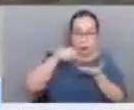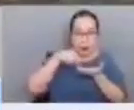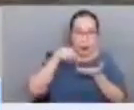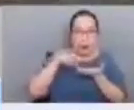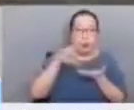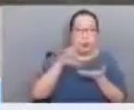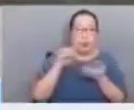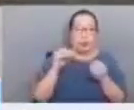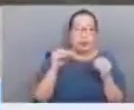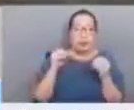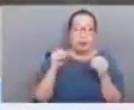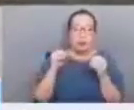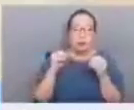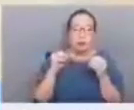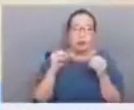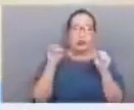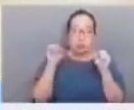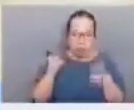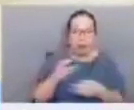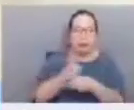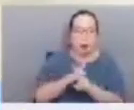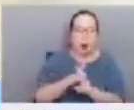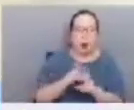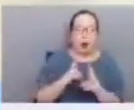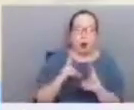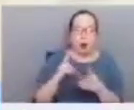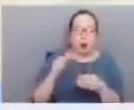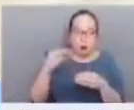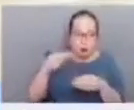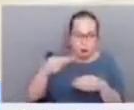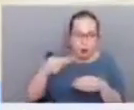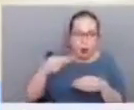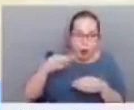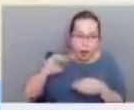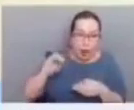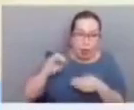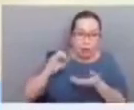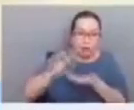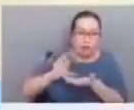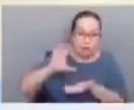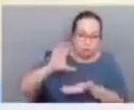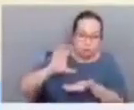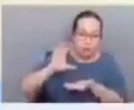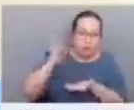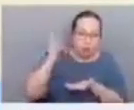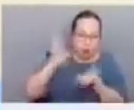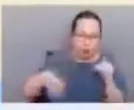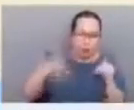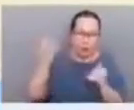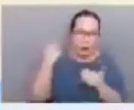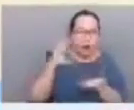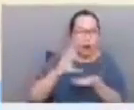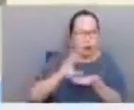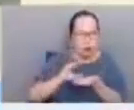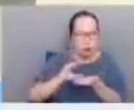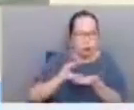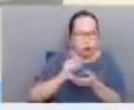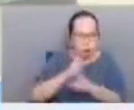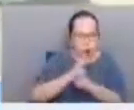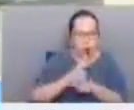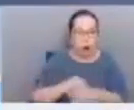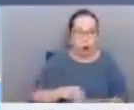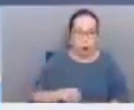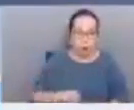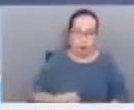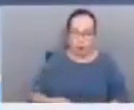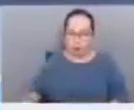nito, alam mo, yung Sec Rocky, kami sa GSIS, napansin ko yung, na nung nag-takeover kami, no? Yung